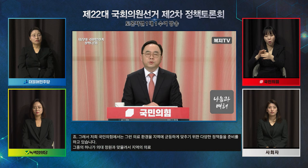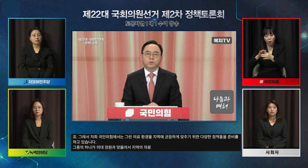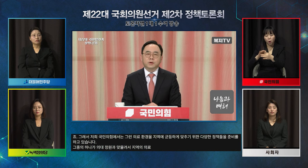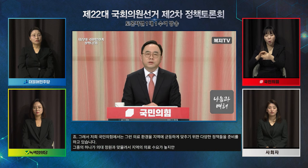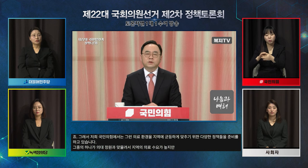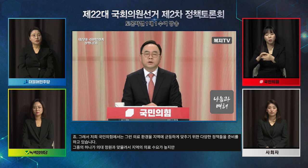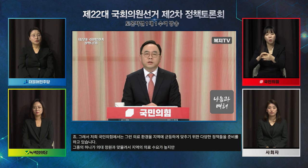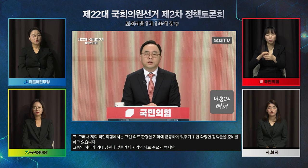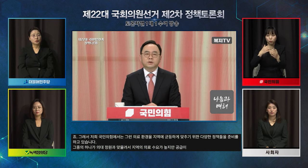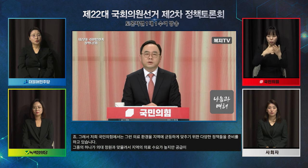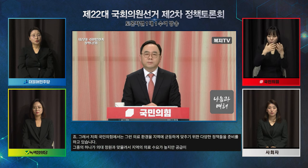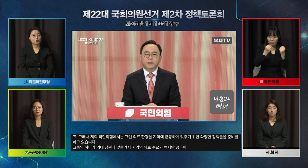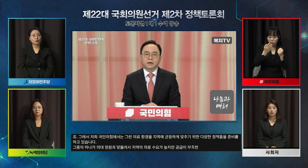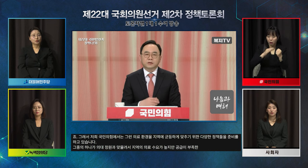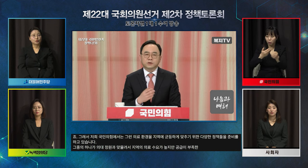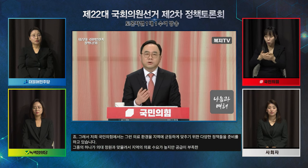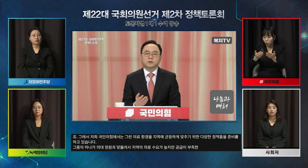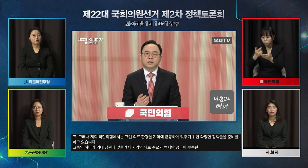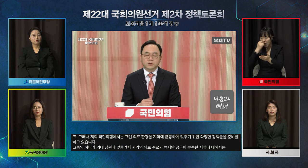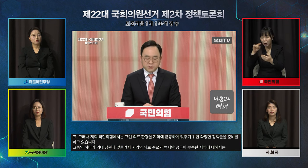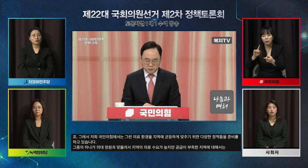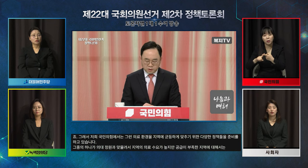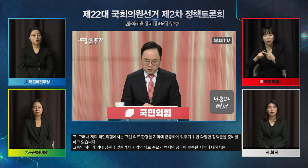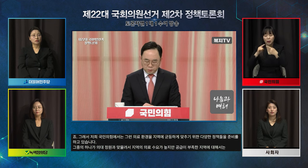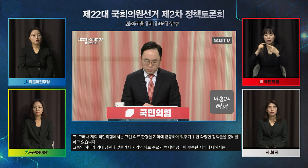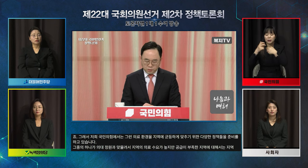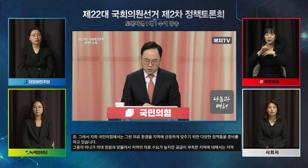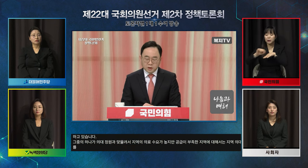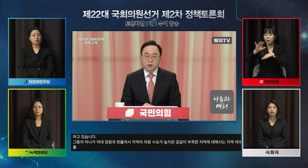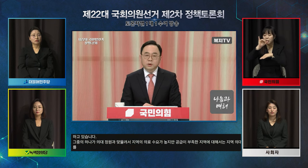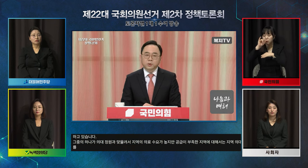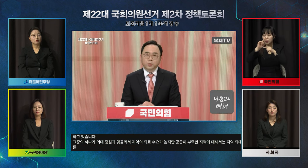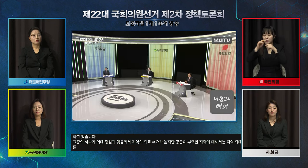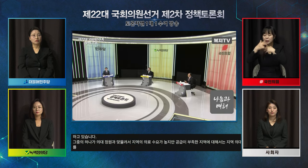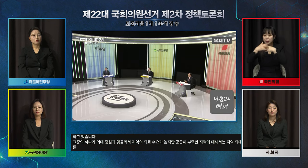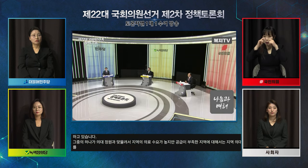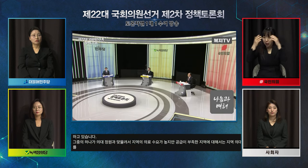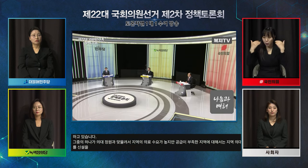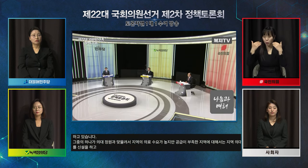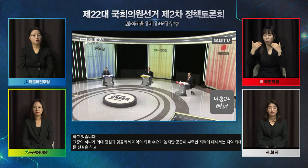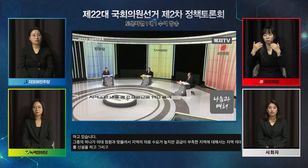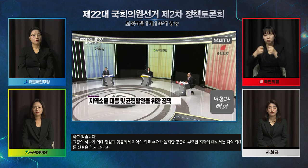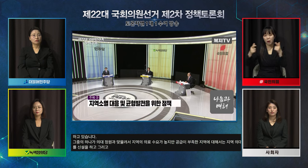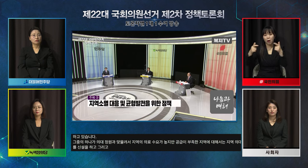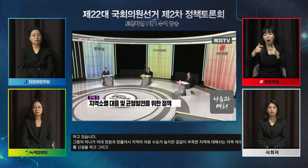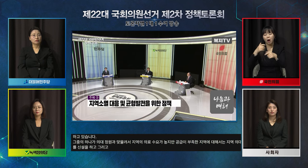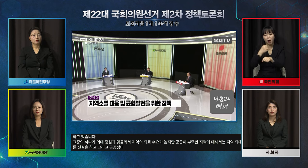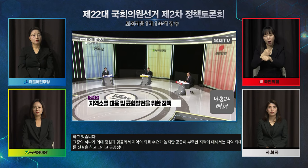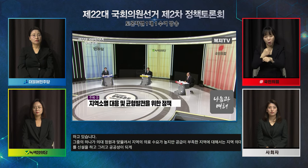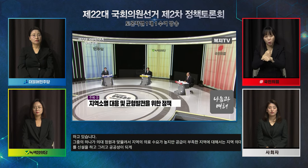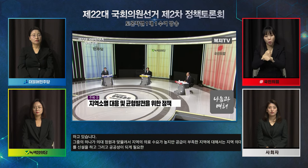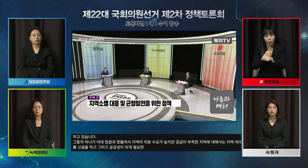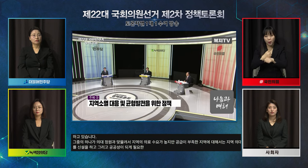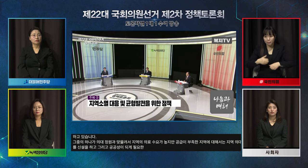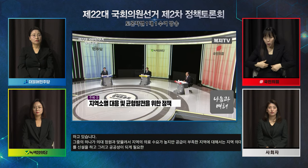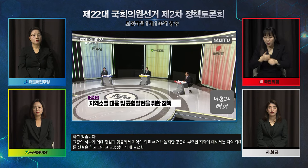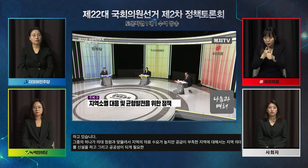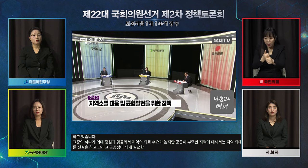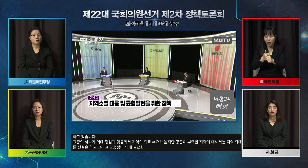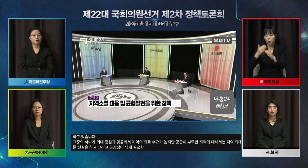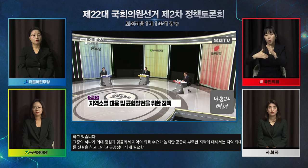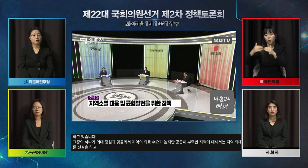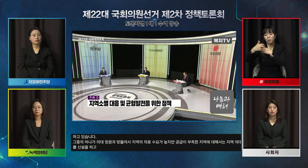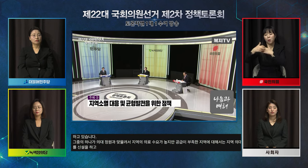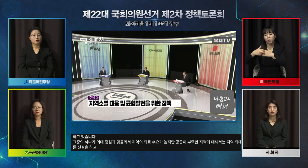공급이 부족한 지역에 대해서는 지역 의대를 신설을 하고 그리고 공공성이 되게 필요한 그런 지역에 대해서는 공공병원을